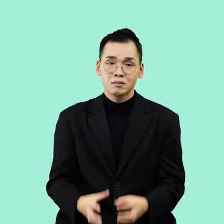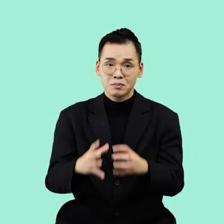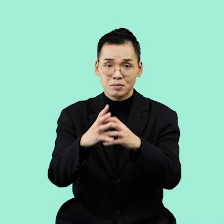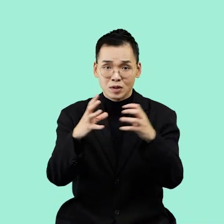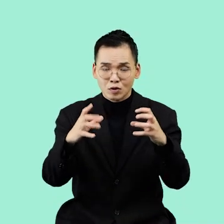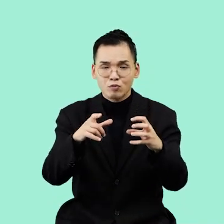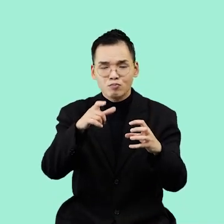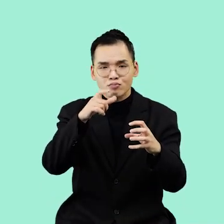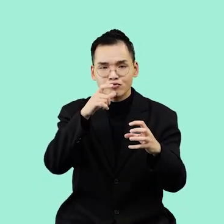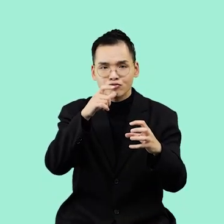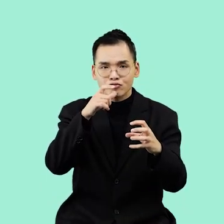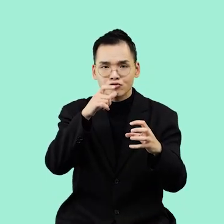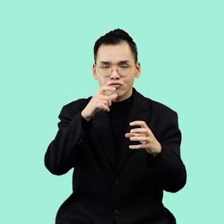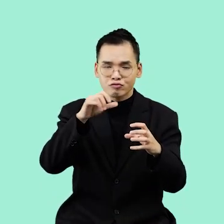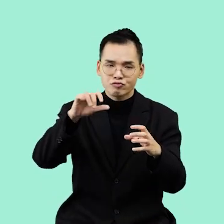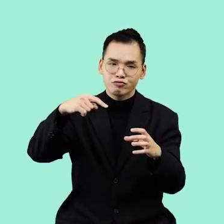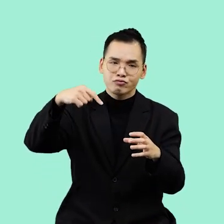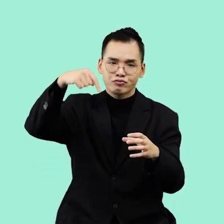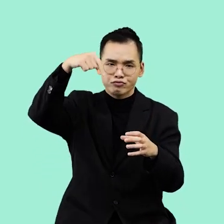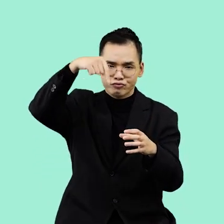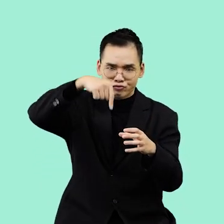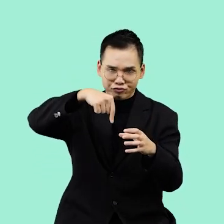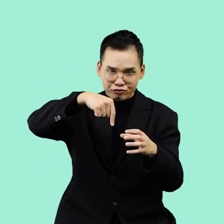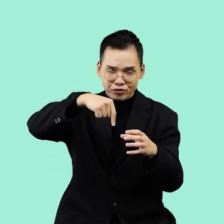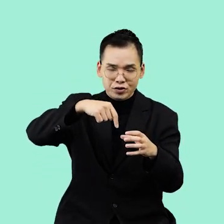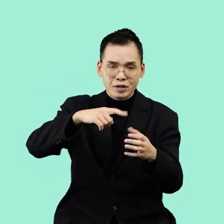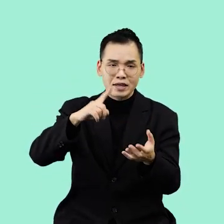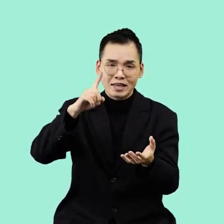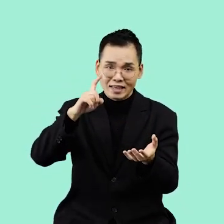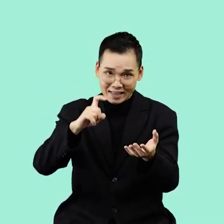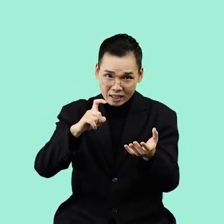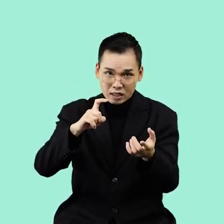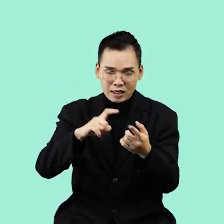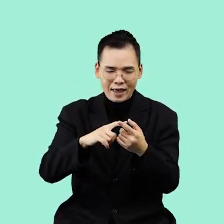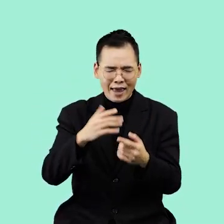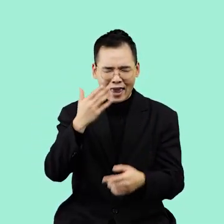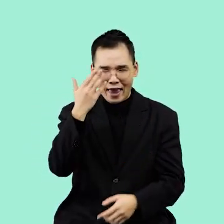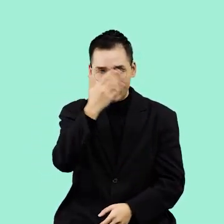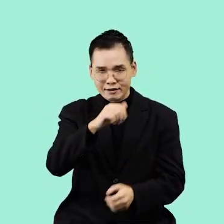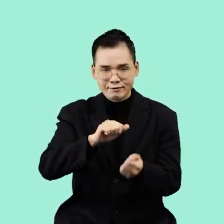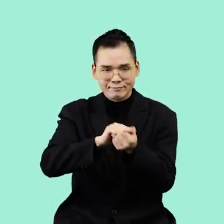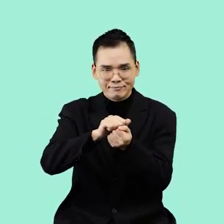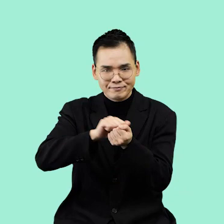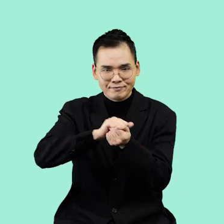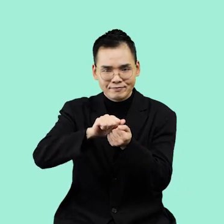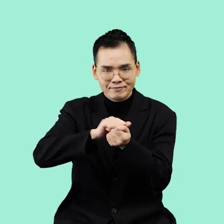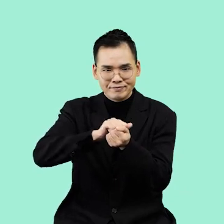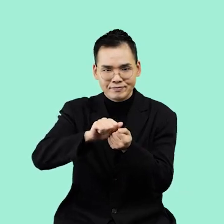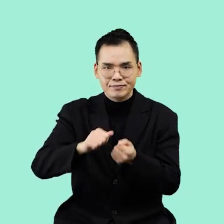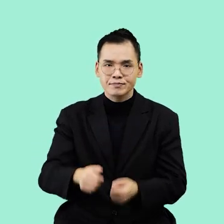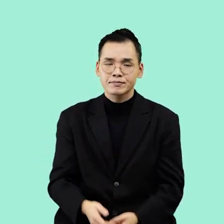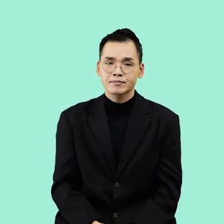스펀지에 물을 적신 후 세제를 조금 넣어서 깨끗하게 세척합니다.